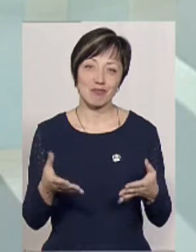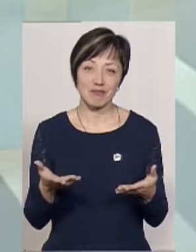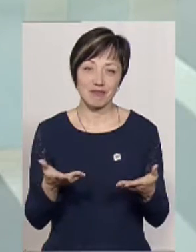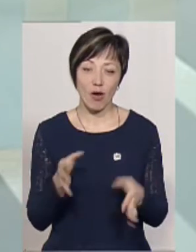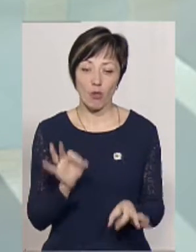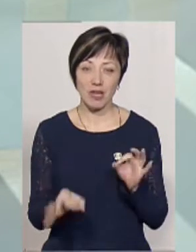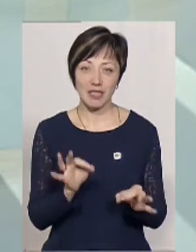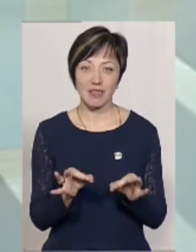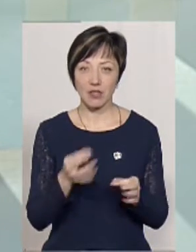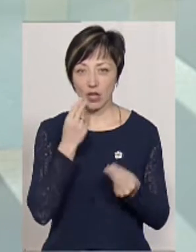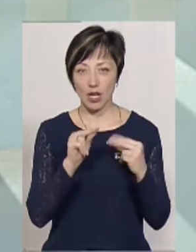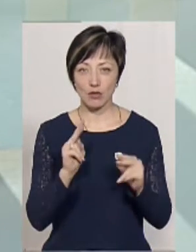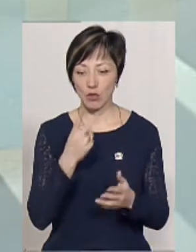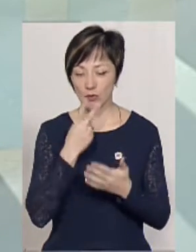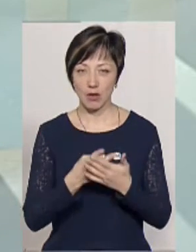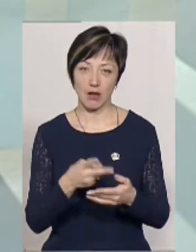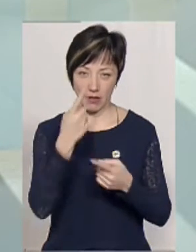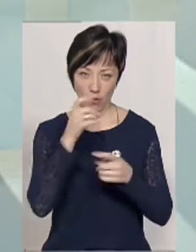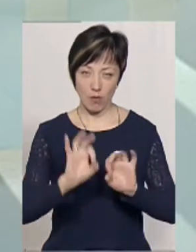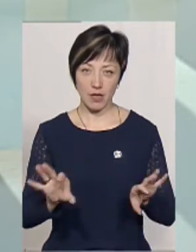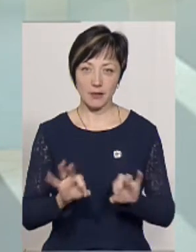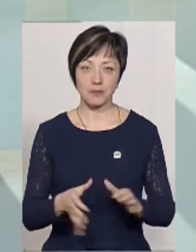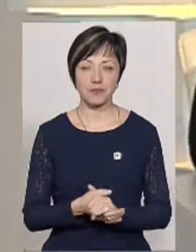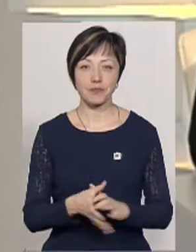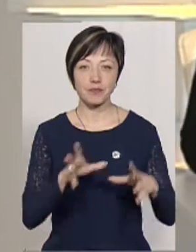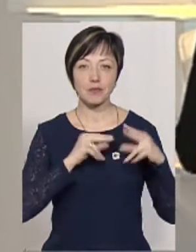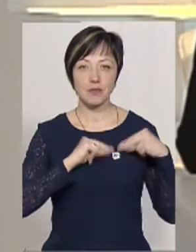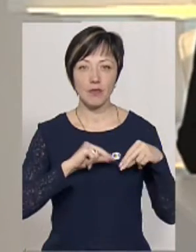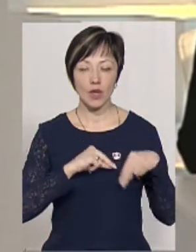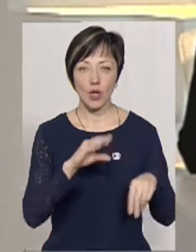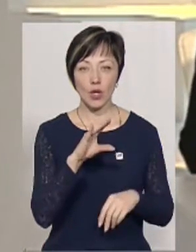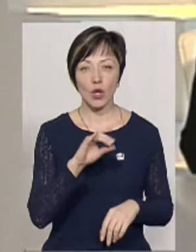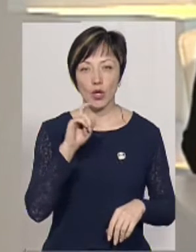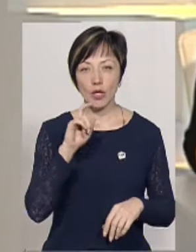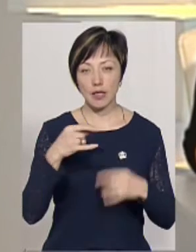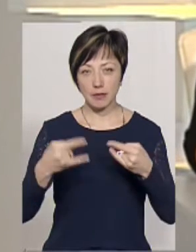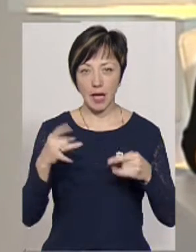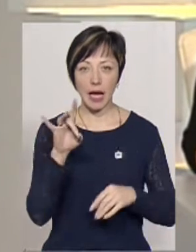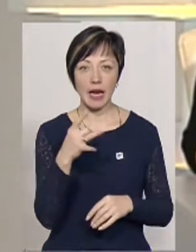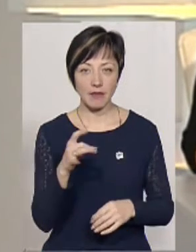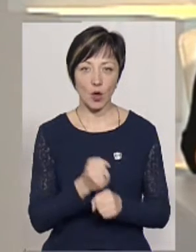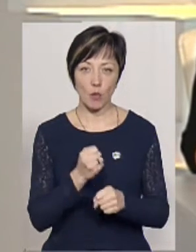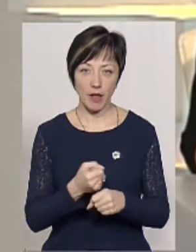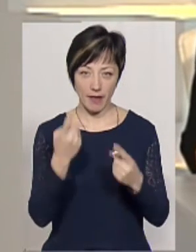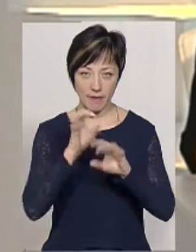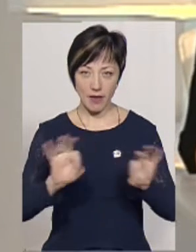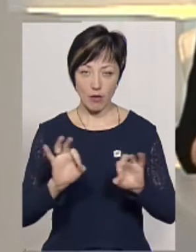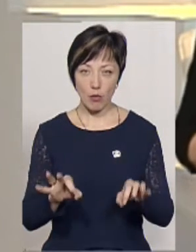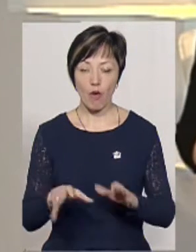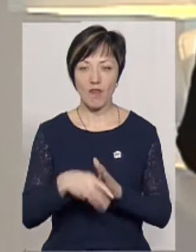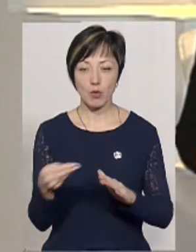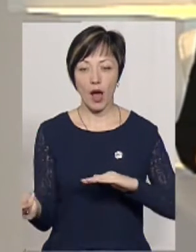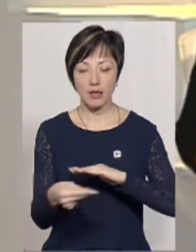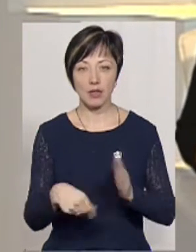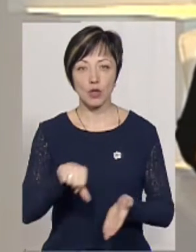Ми об'єктивно краще будемо оперувати інформацію. Наші колеги з UA Рівне днями робили також ефір про виборчу